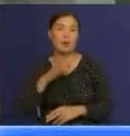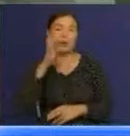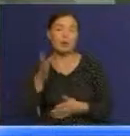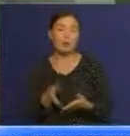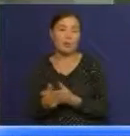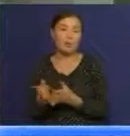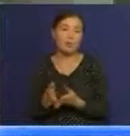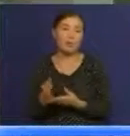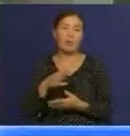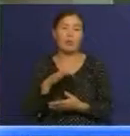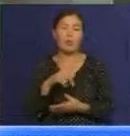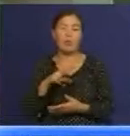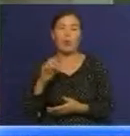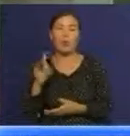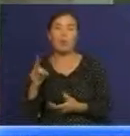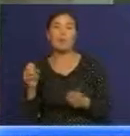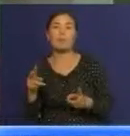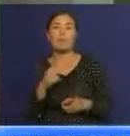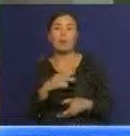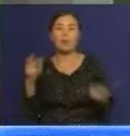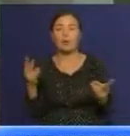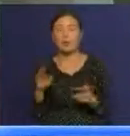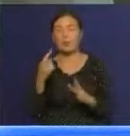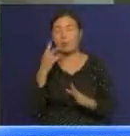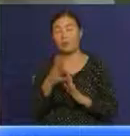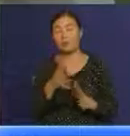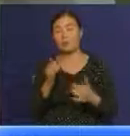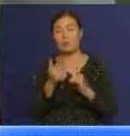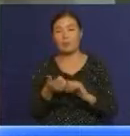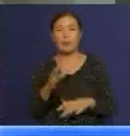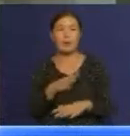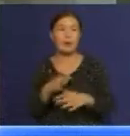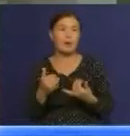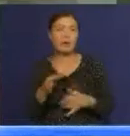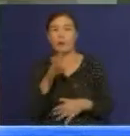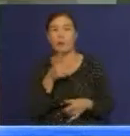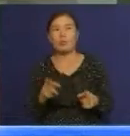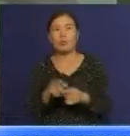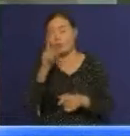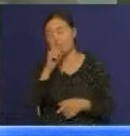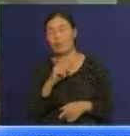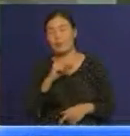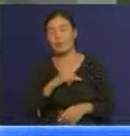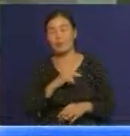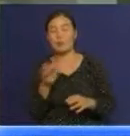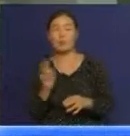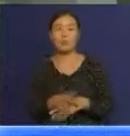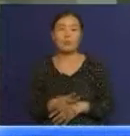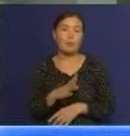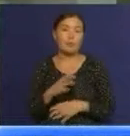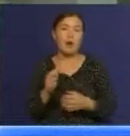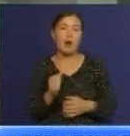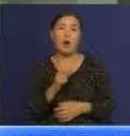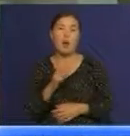біз осы аутист балдармен қалай жұмыс істеуді үйренгенбіз. Соның барысында қазіргі таңда осында бір ай жұмыс істеу барысында біз